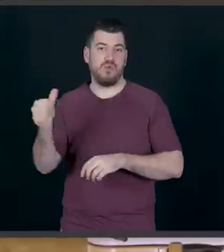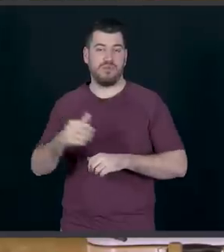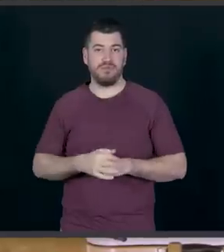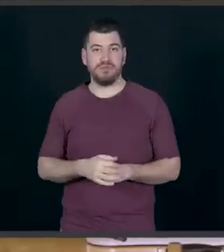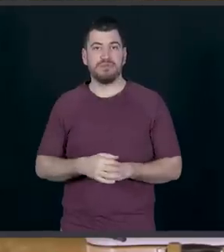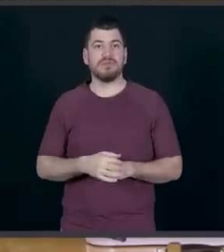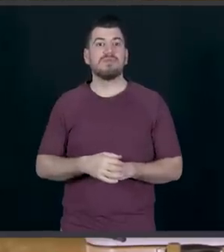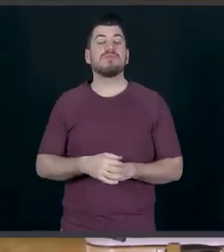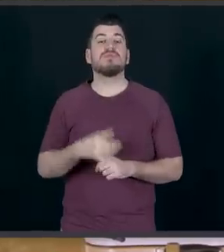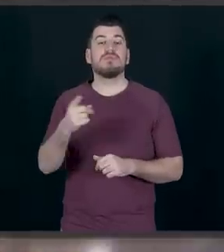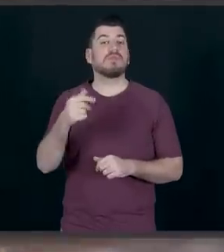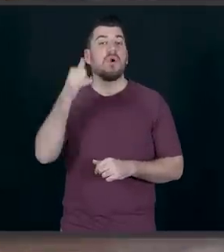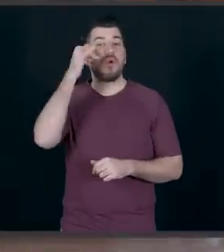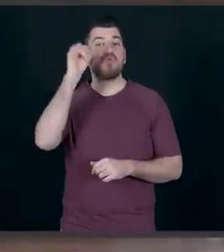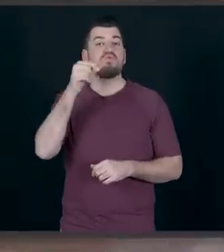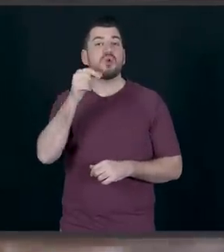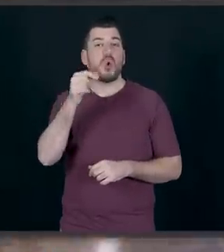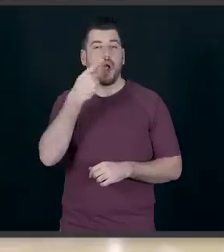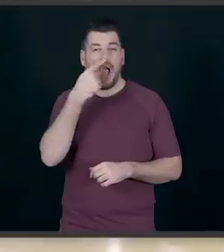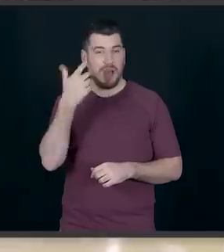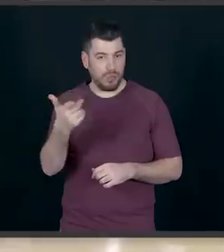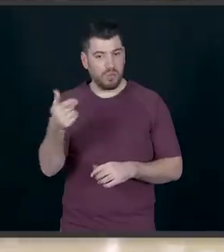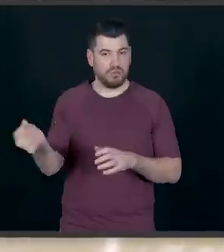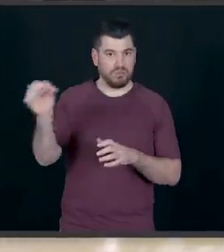Το μοσχοκάριδό μας.